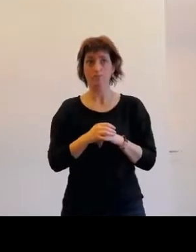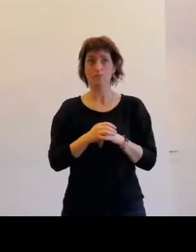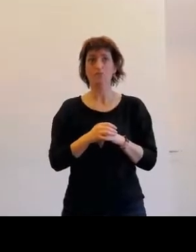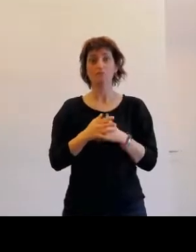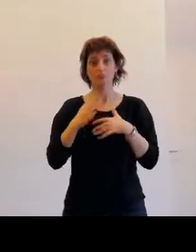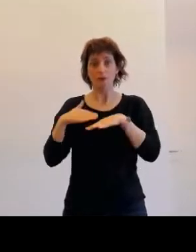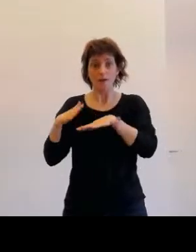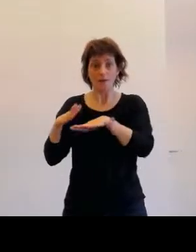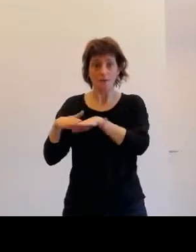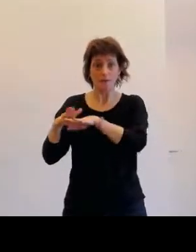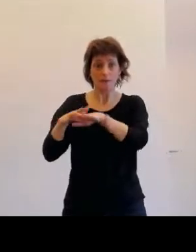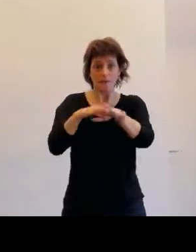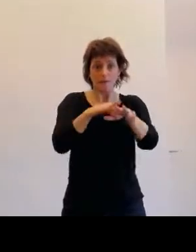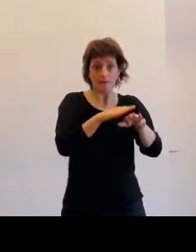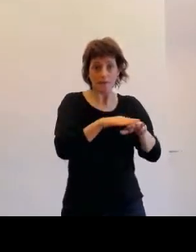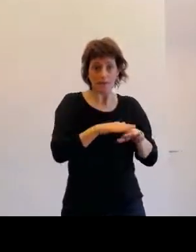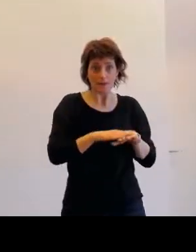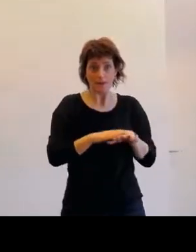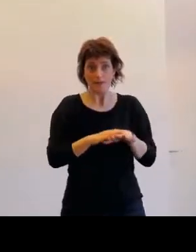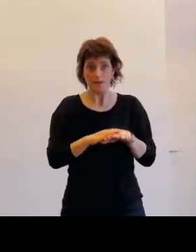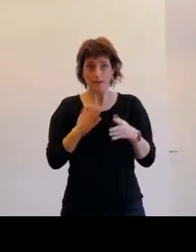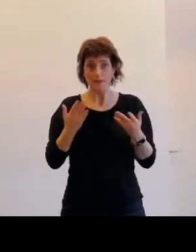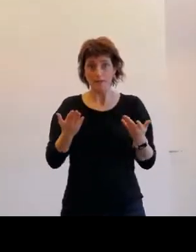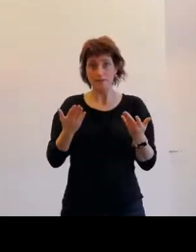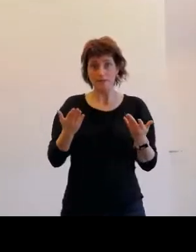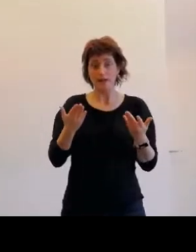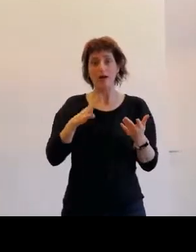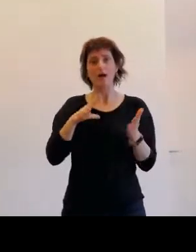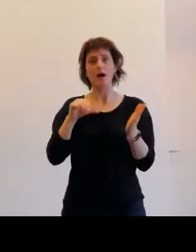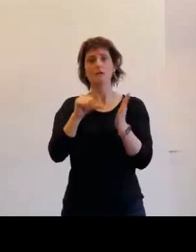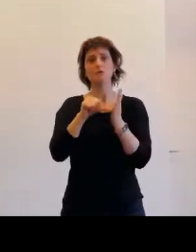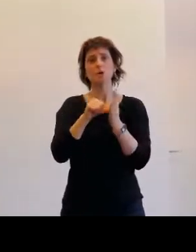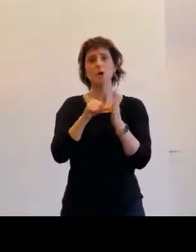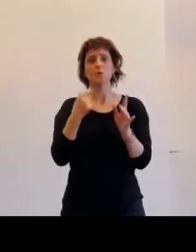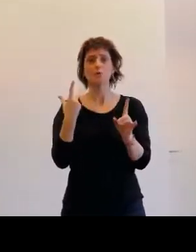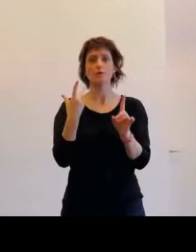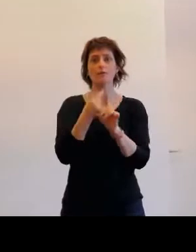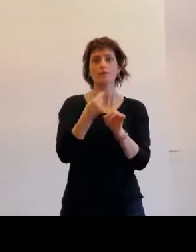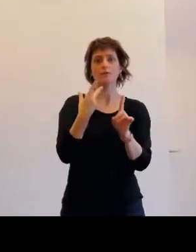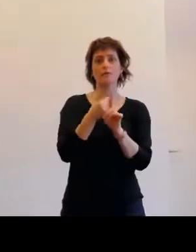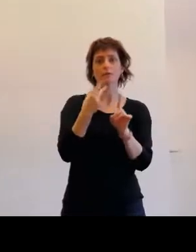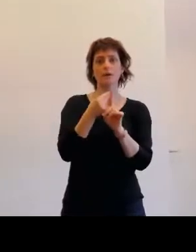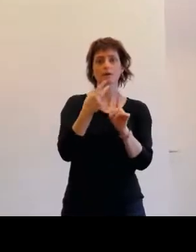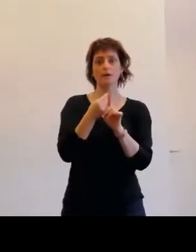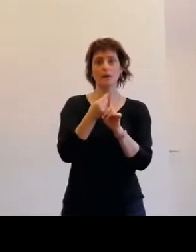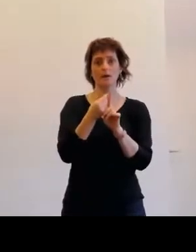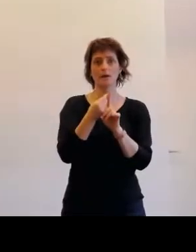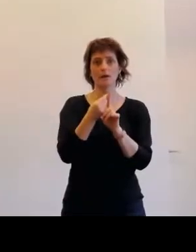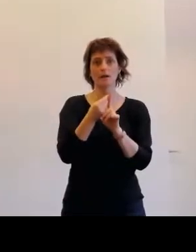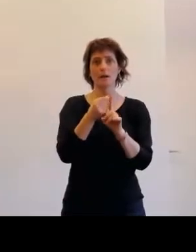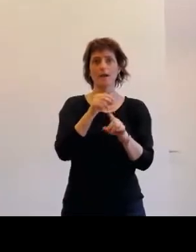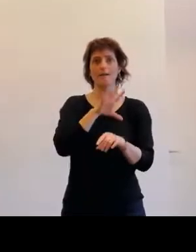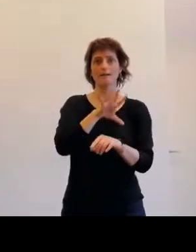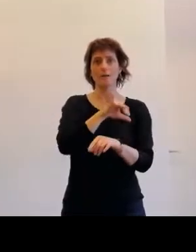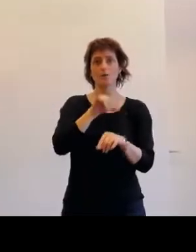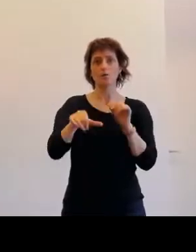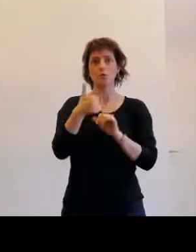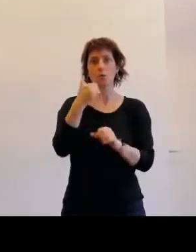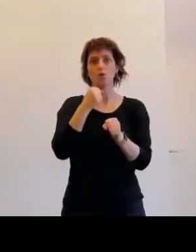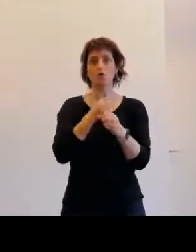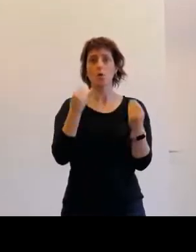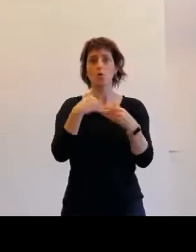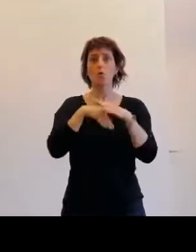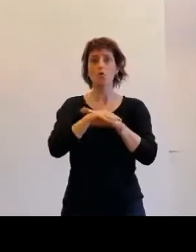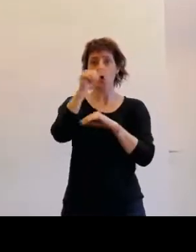sur Superman, le centre de vaccination des 5-11 ans qui est installé au